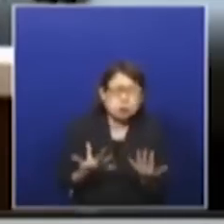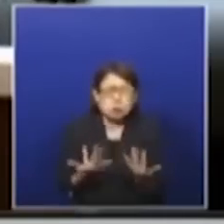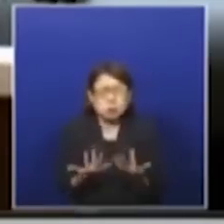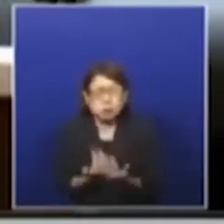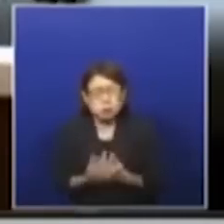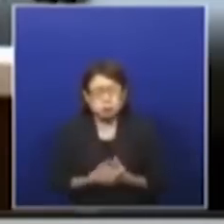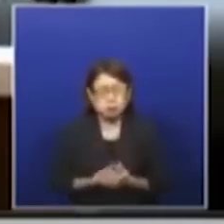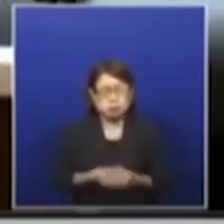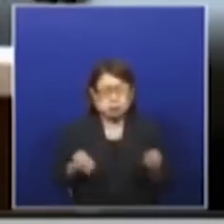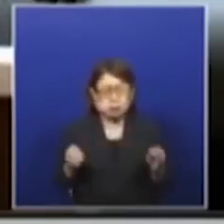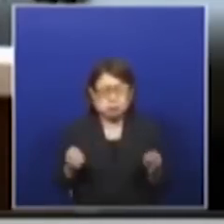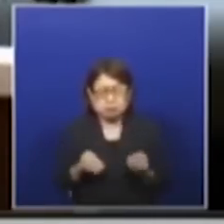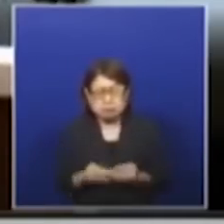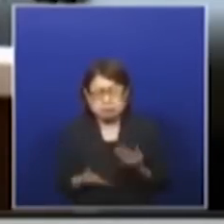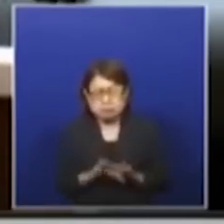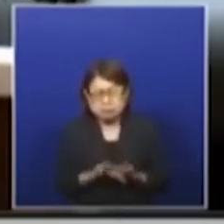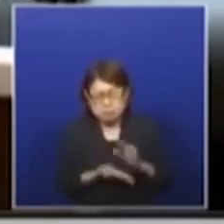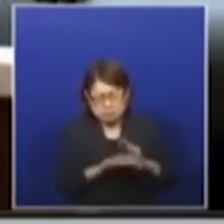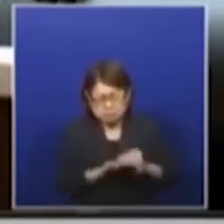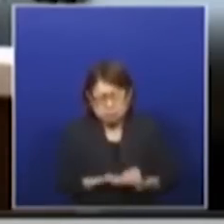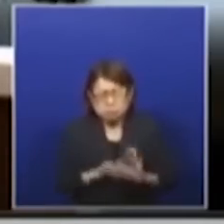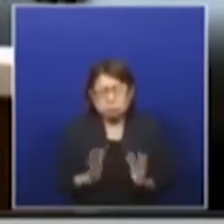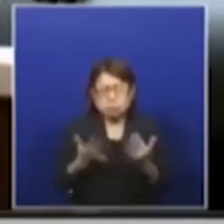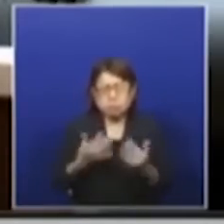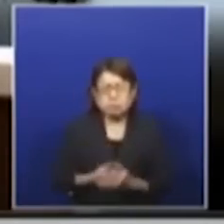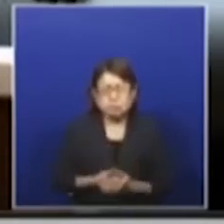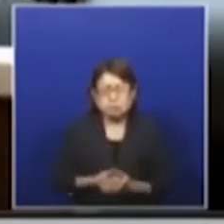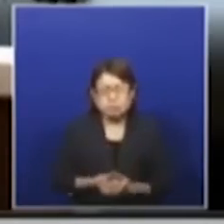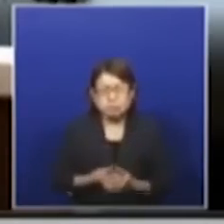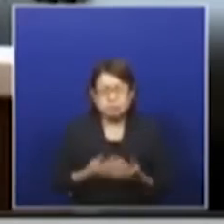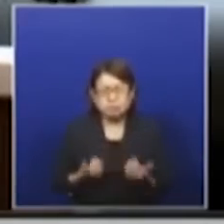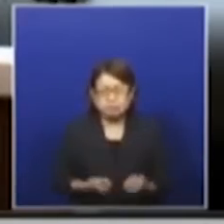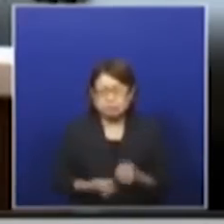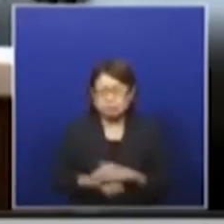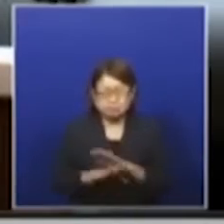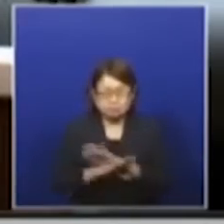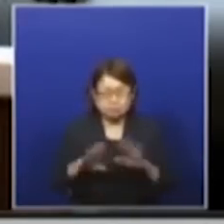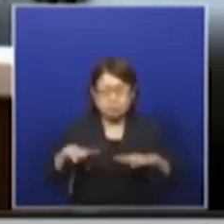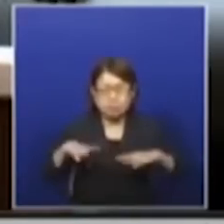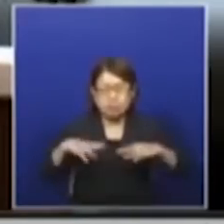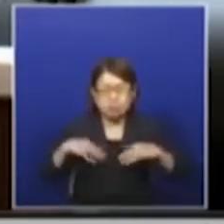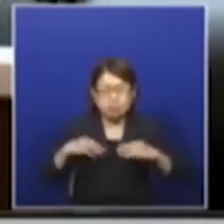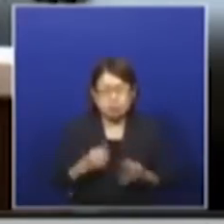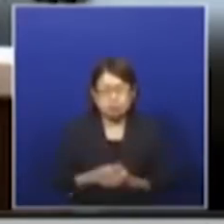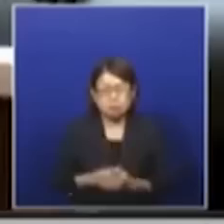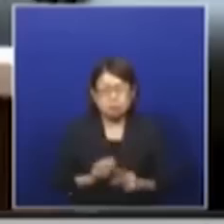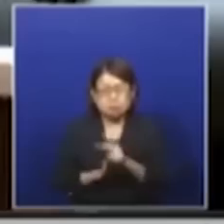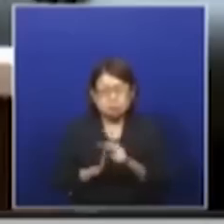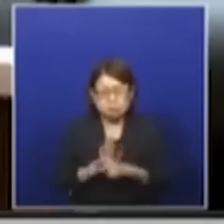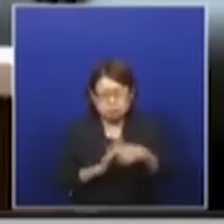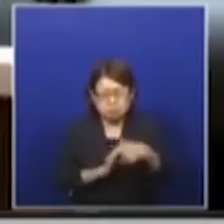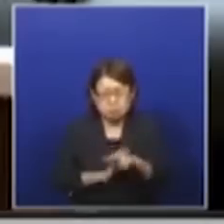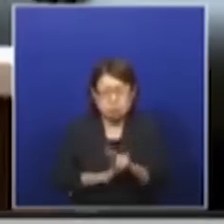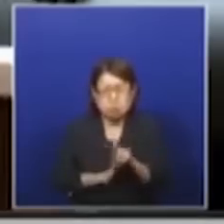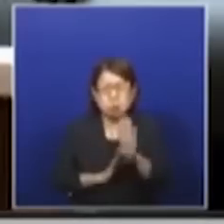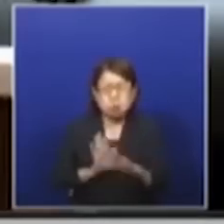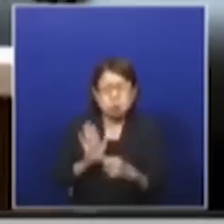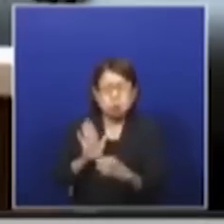เมื่อเป็นเช่นนี้แล้วผมจึงไม่สามารถที่จะยอมรับพ.ร.ก.ที่ลำเอียงฉบับนี้จริงๆ